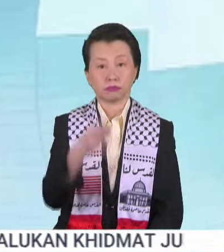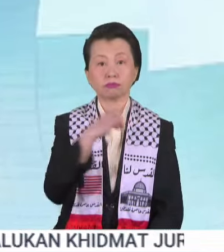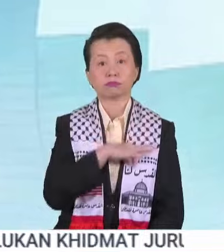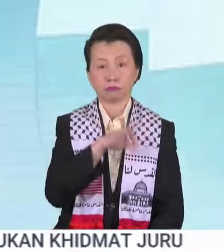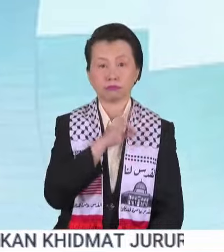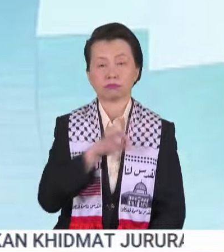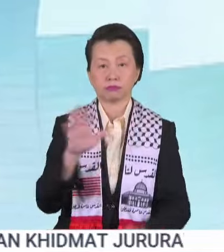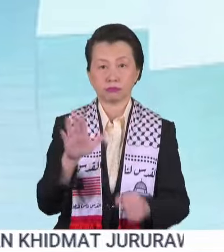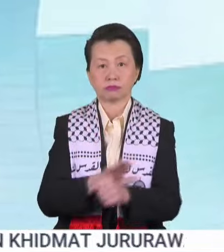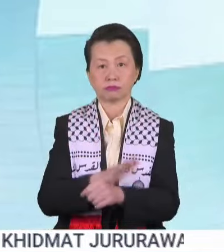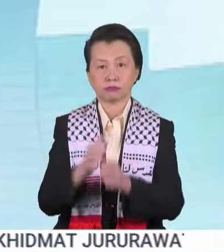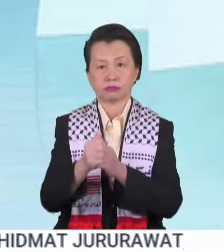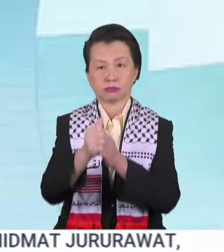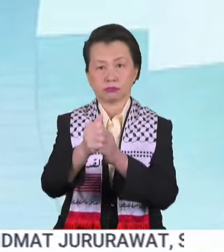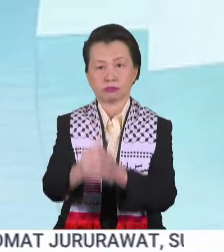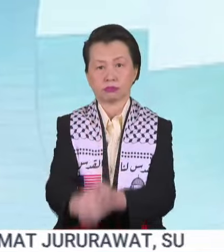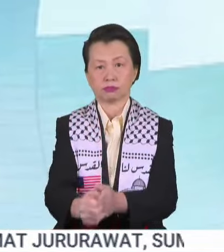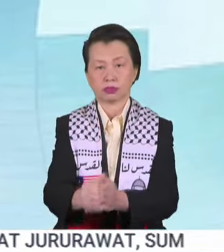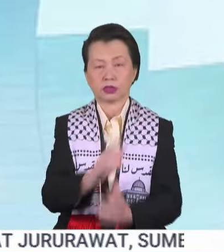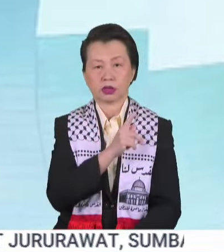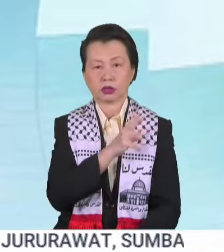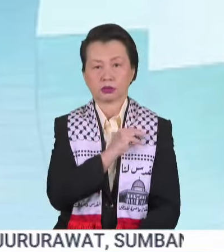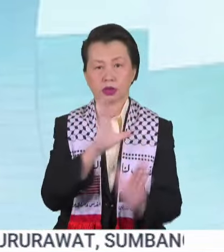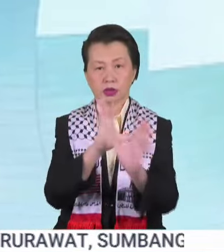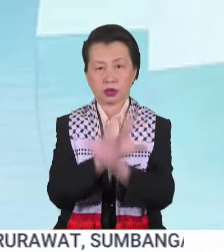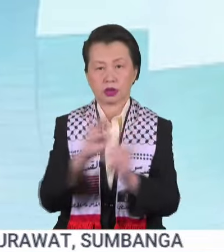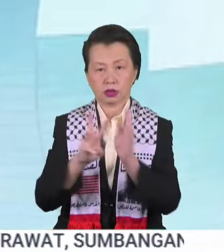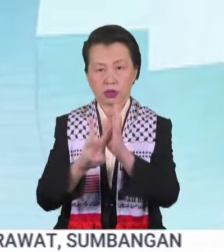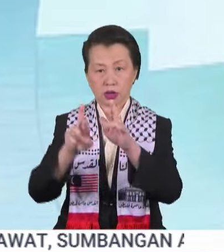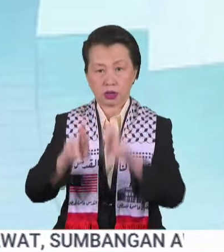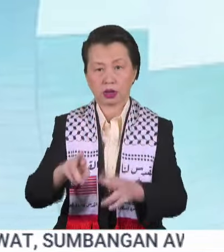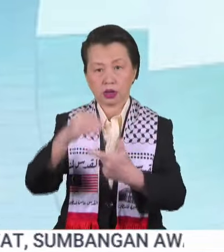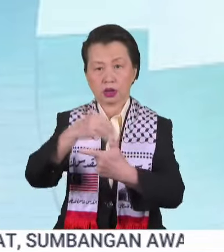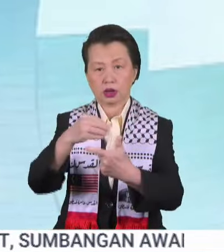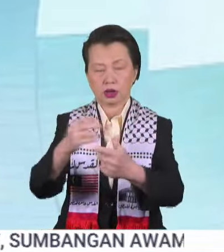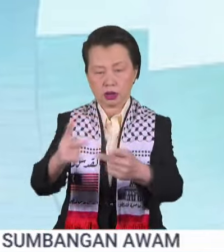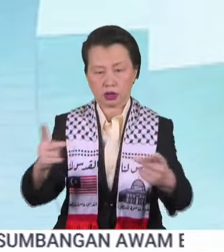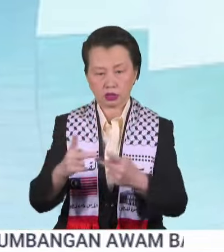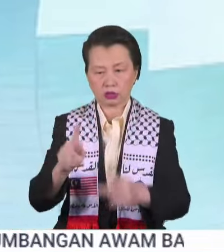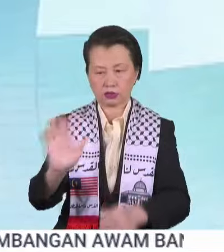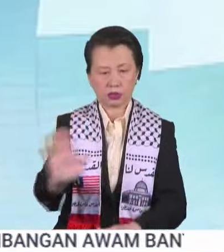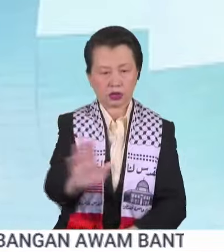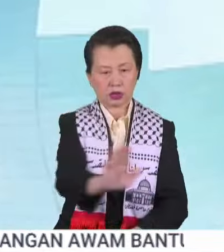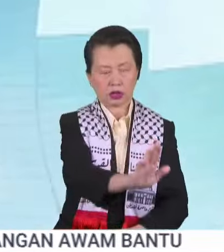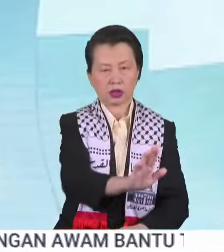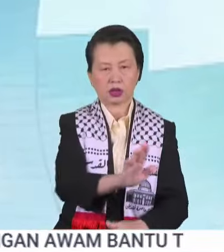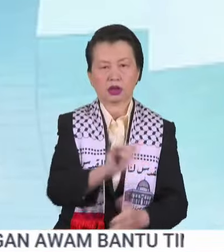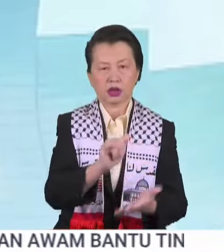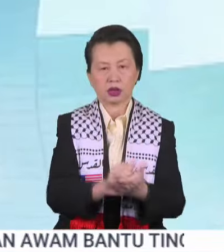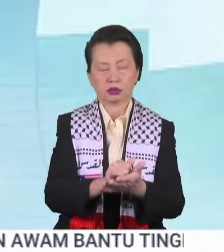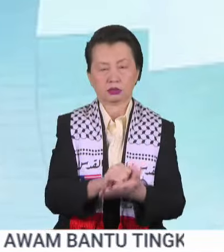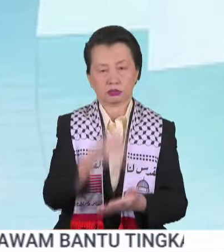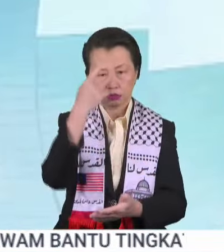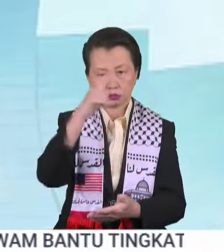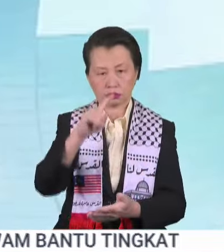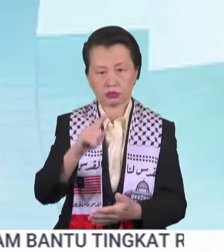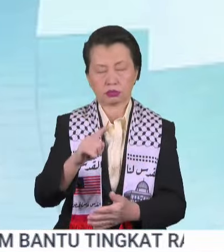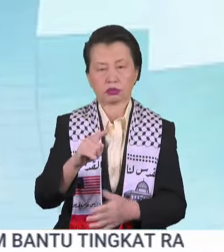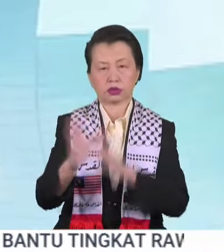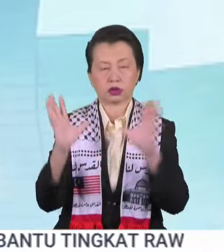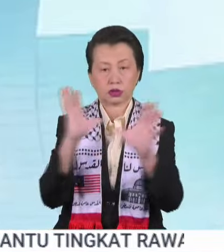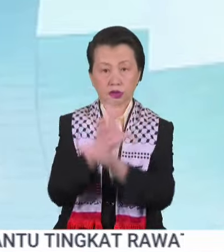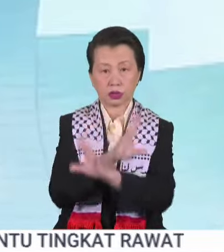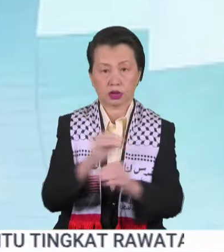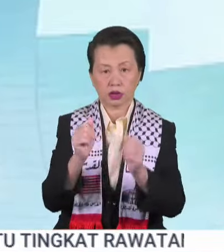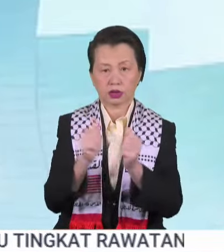Manfaatkan sepenuhnya kepimpinan Premier Sarawak untuk wakil rakyat bangunkan kawasan masing-masing. Antara perkembangan dari Bumi Kenyalang. Terus